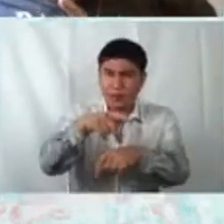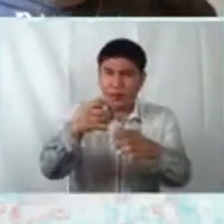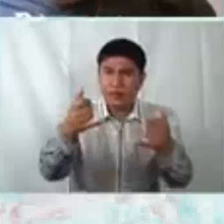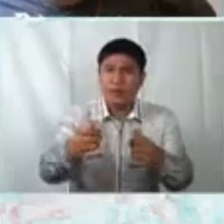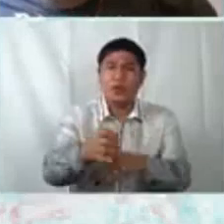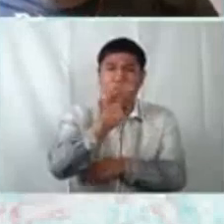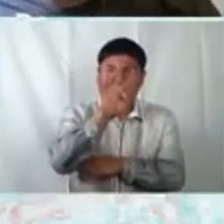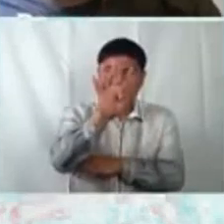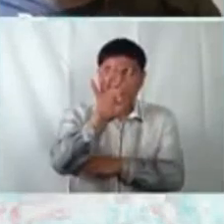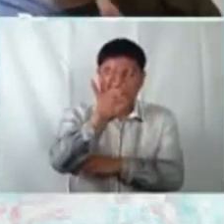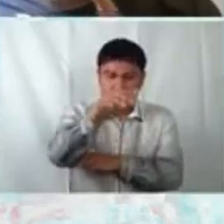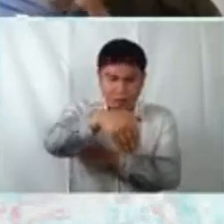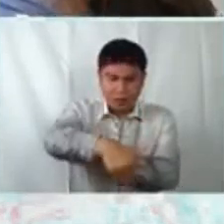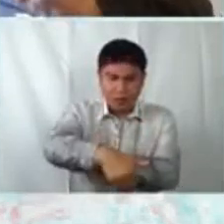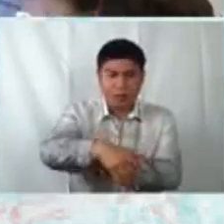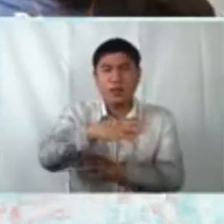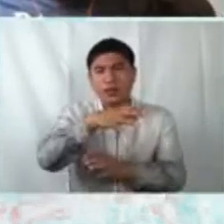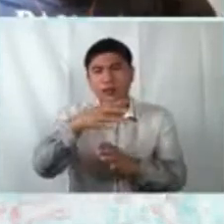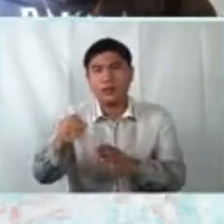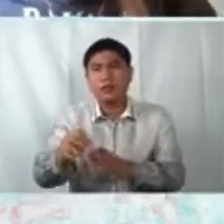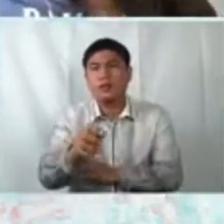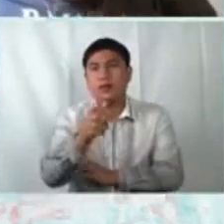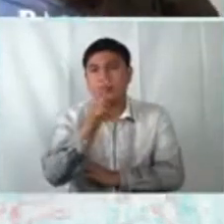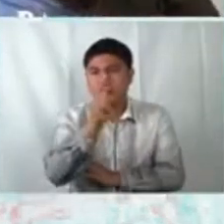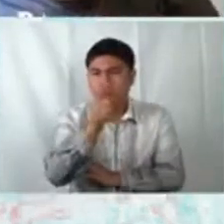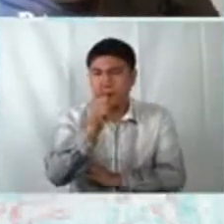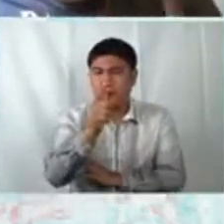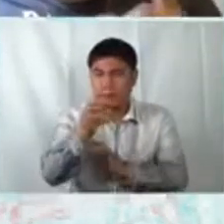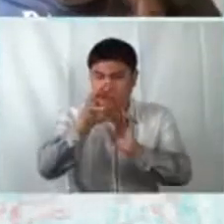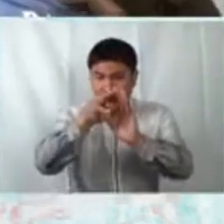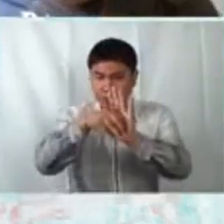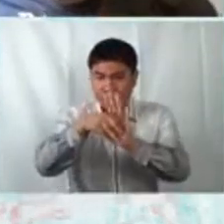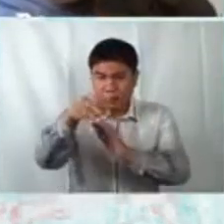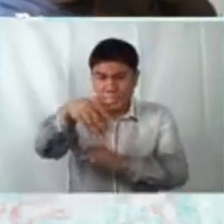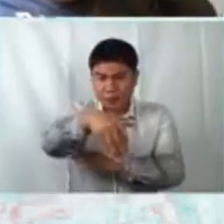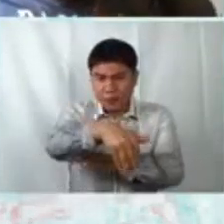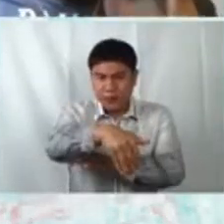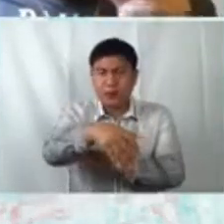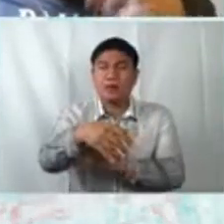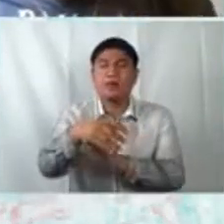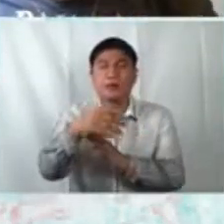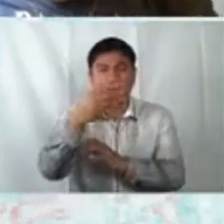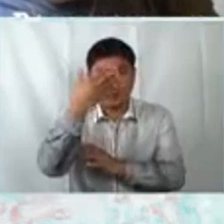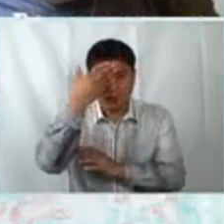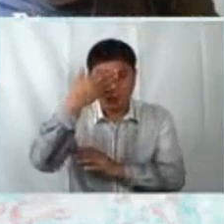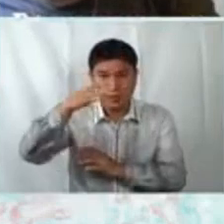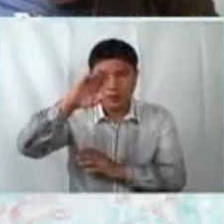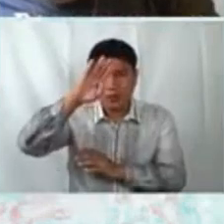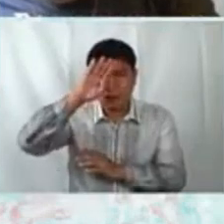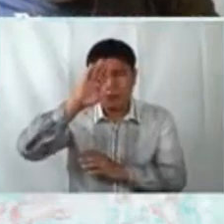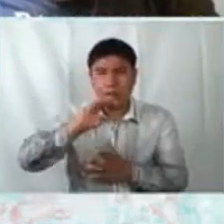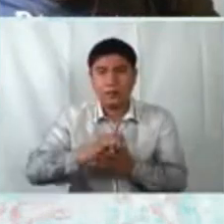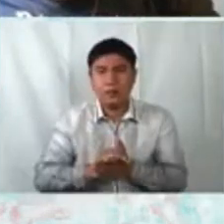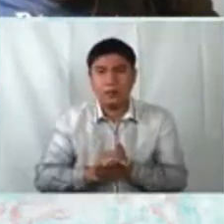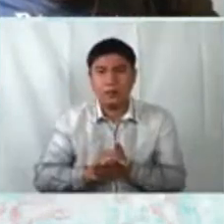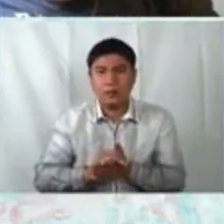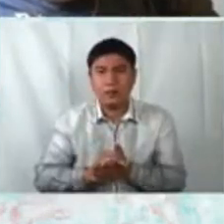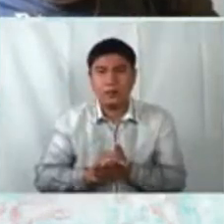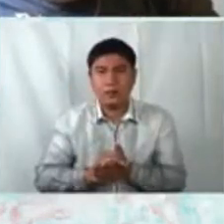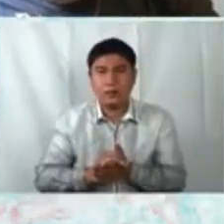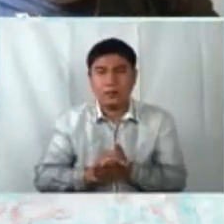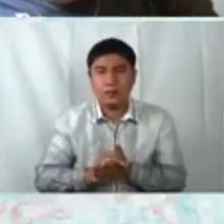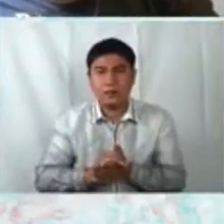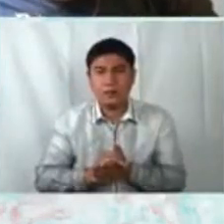4 at 20 minuto ng hapon, Cavite, El Viejo, no?